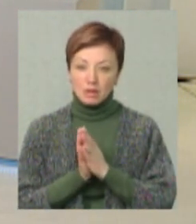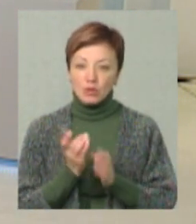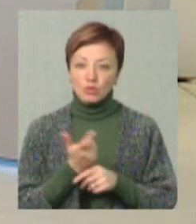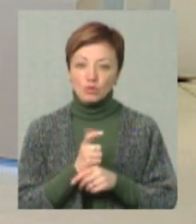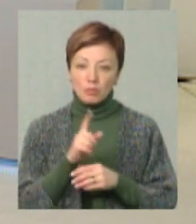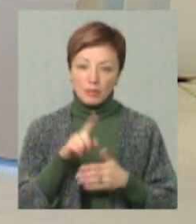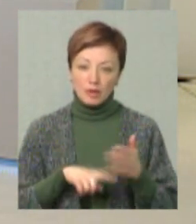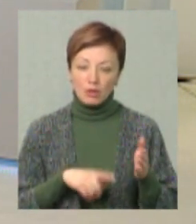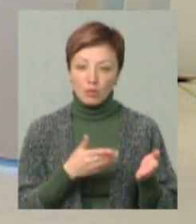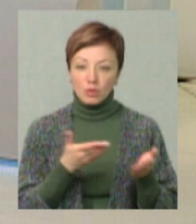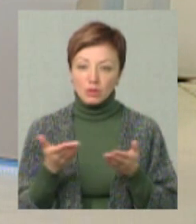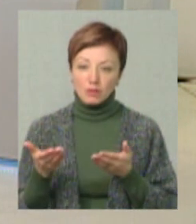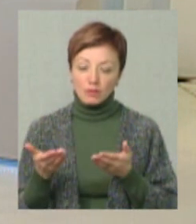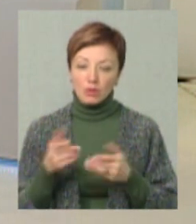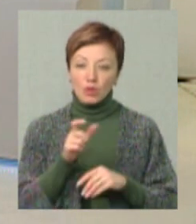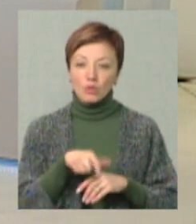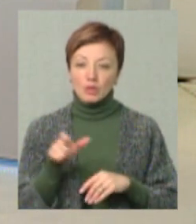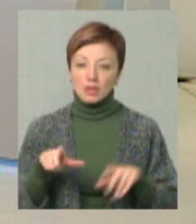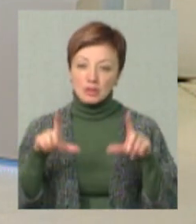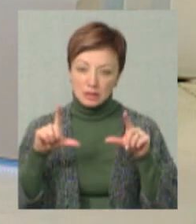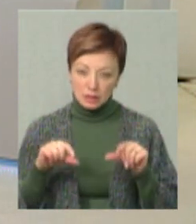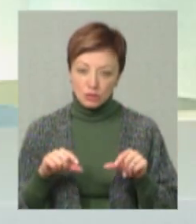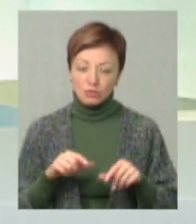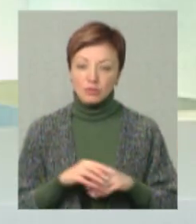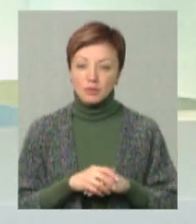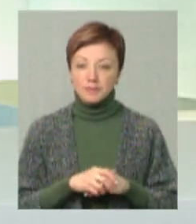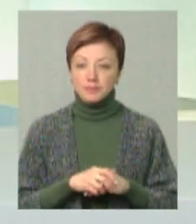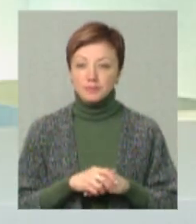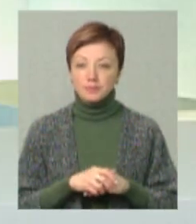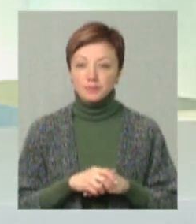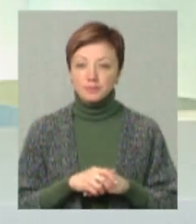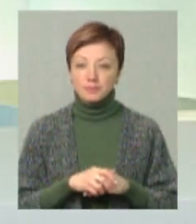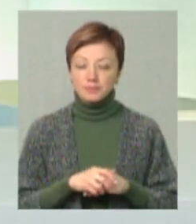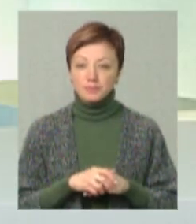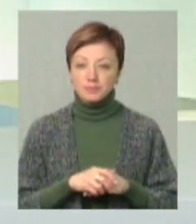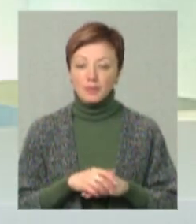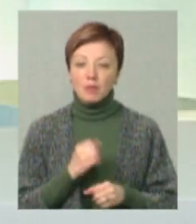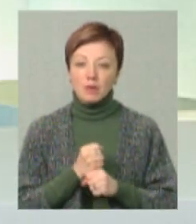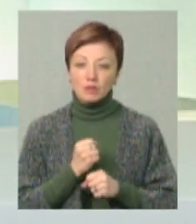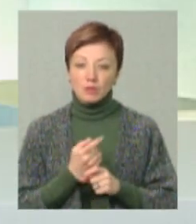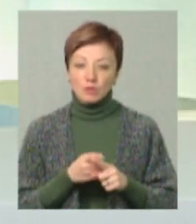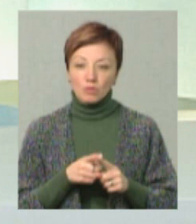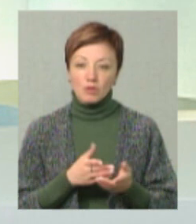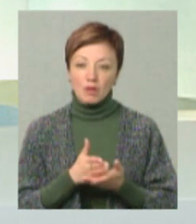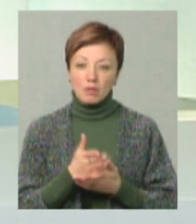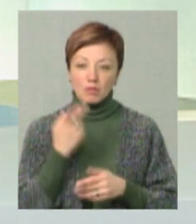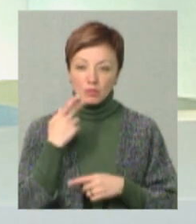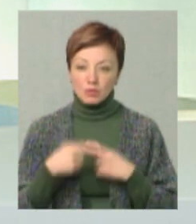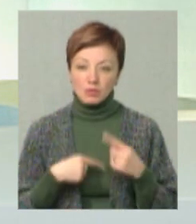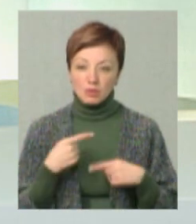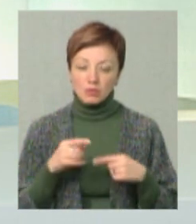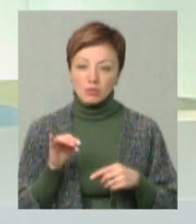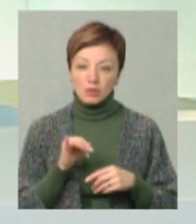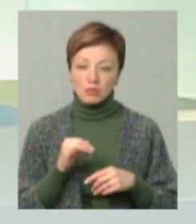дуже переконливо людей знижувати їх. Тому, власне, працюємо в тому напрямку постійно,